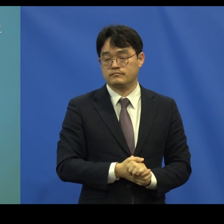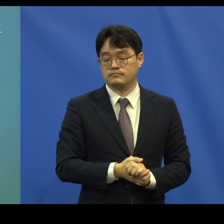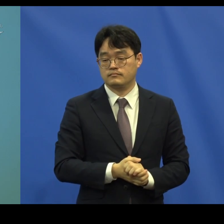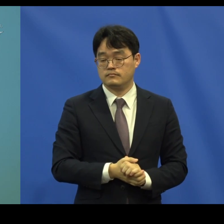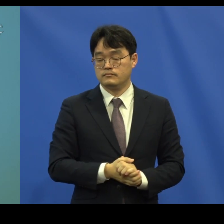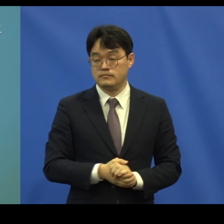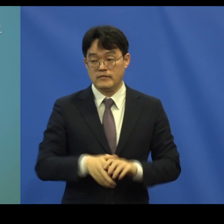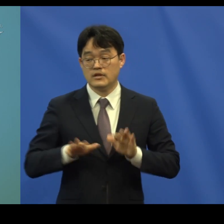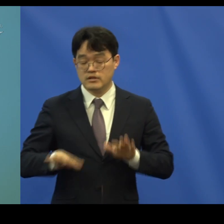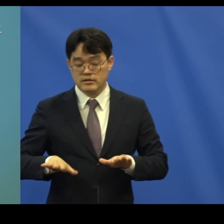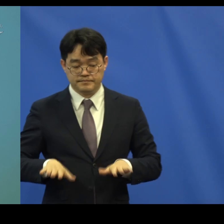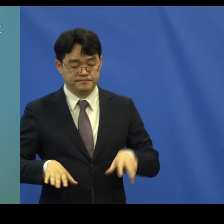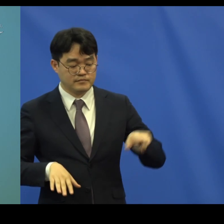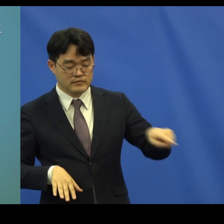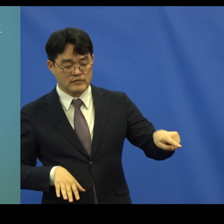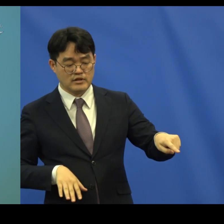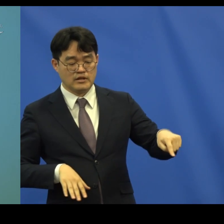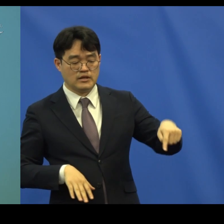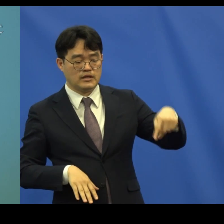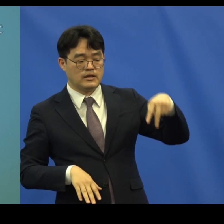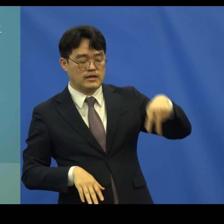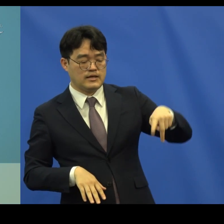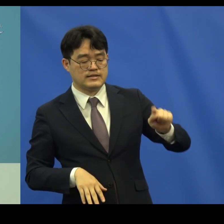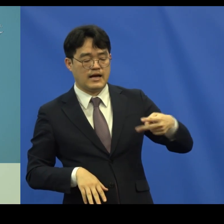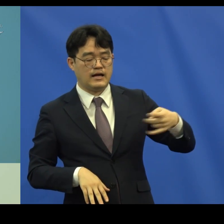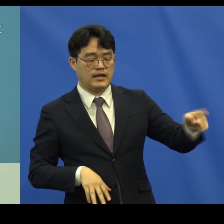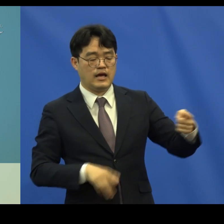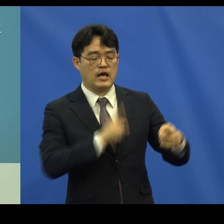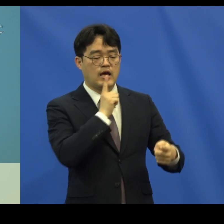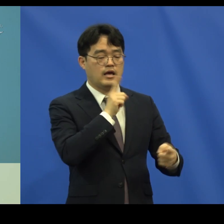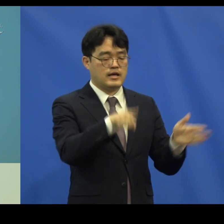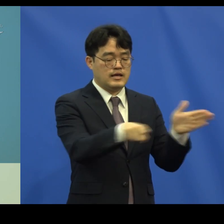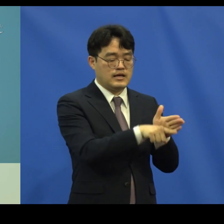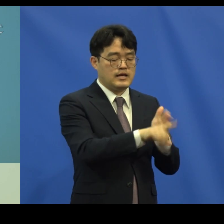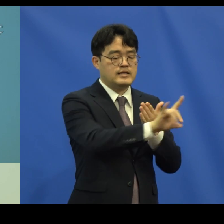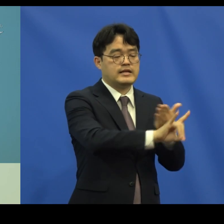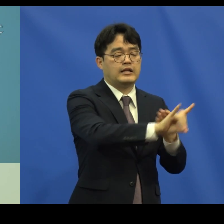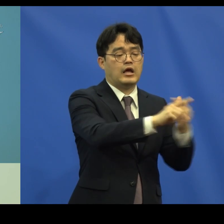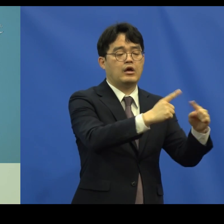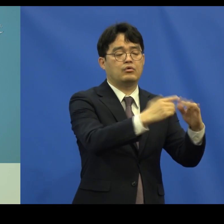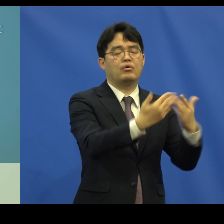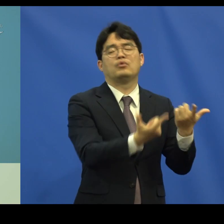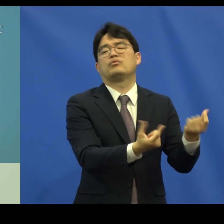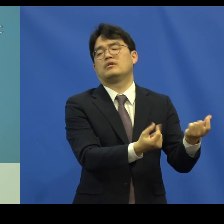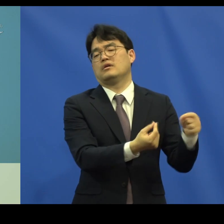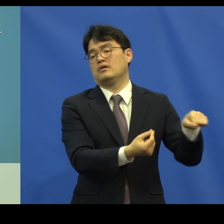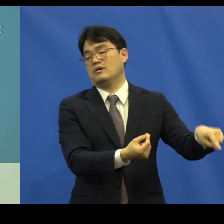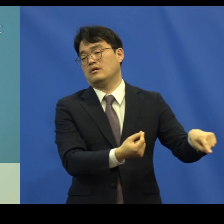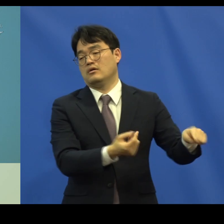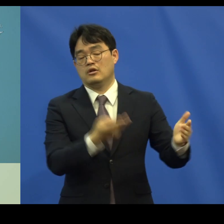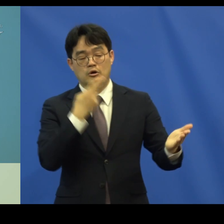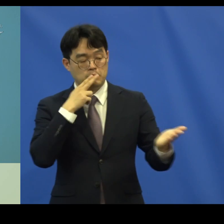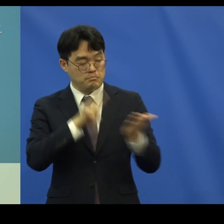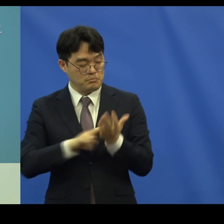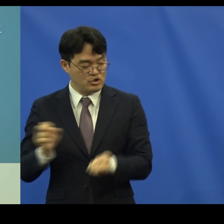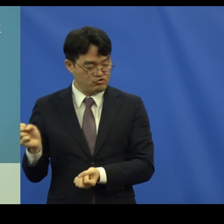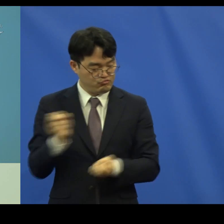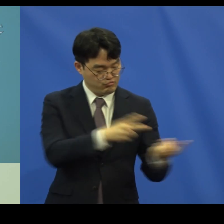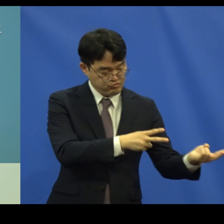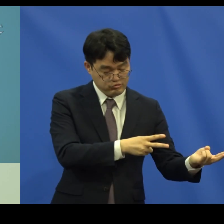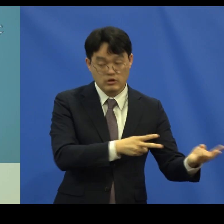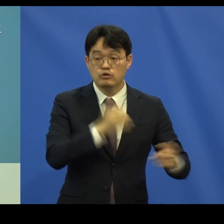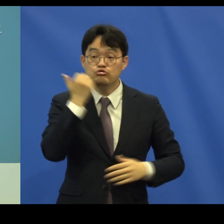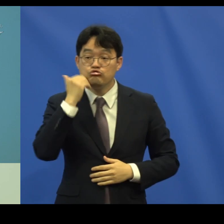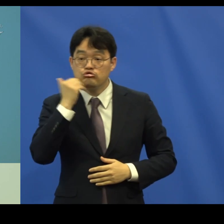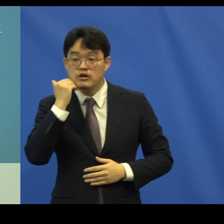분을 소개하죠. 1절을 보면 4대 교회 사자에게 편지하라. 하나님의 7영과 7별을 가지신 이가 이르시되 내가